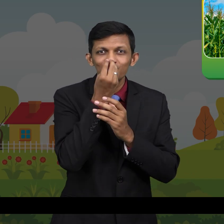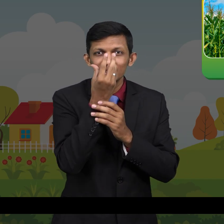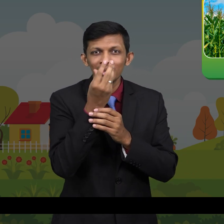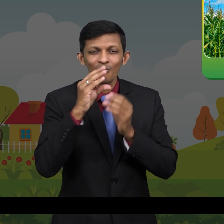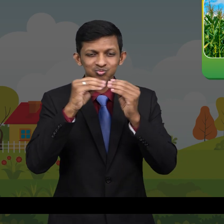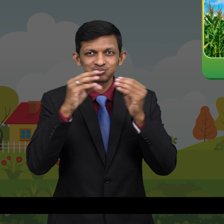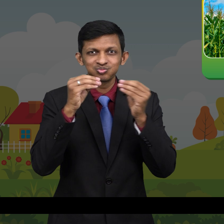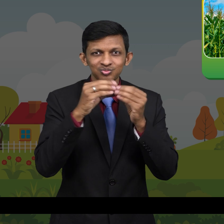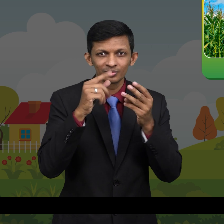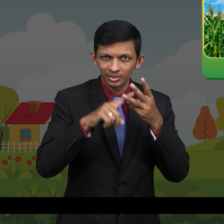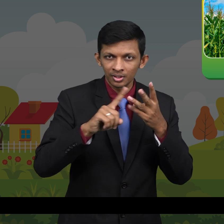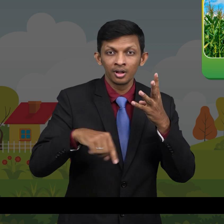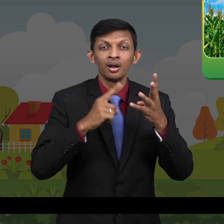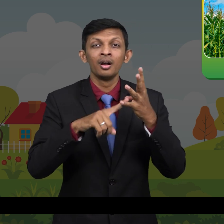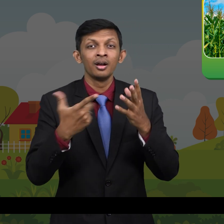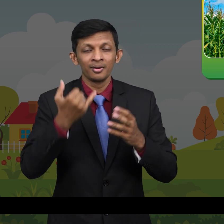कपास,